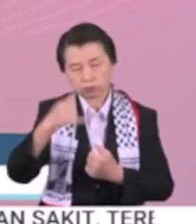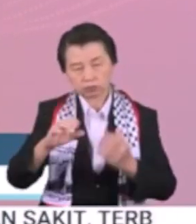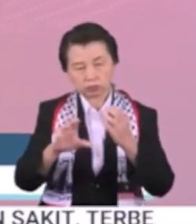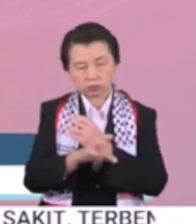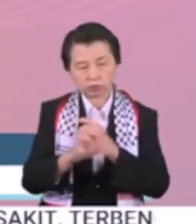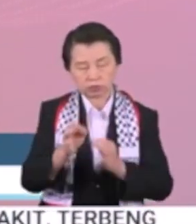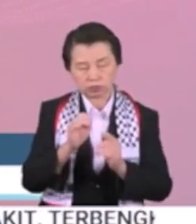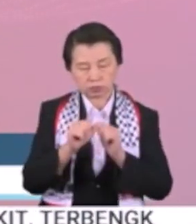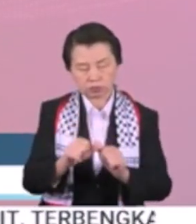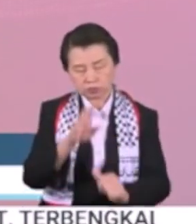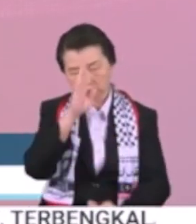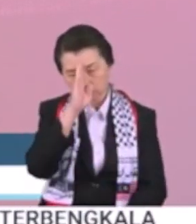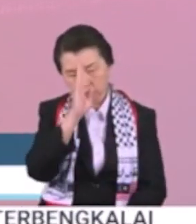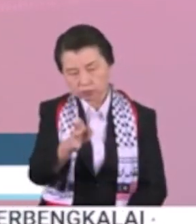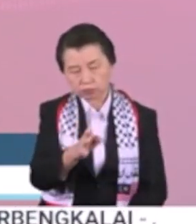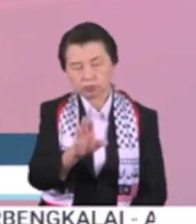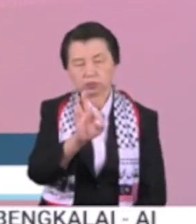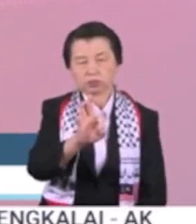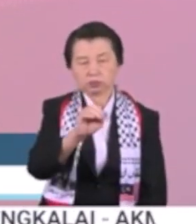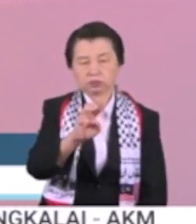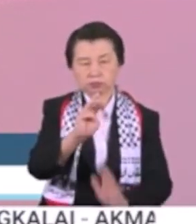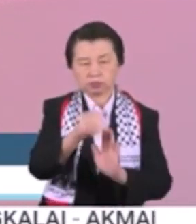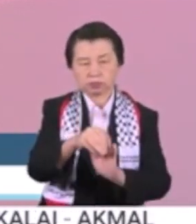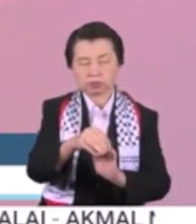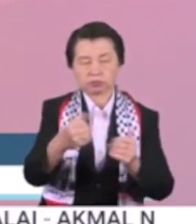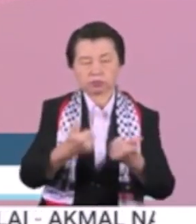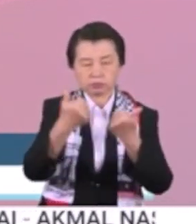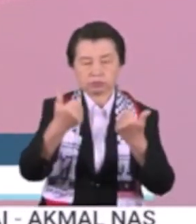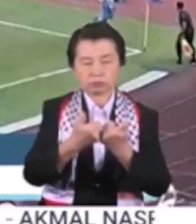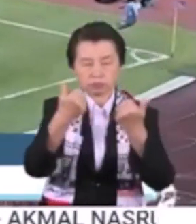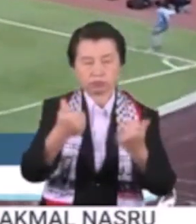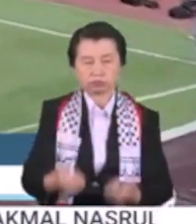jika kekal fokus sepanjang 90 minit perlawanan.